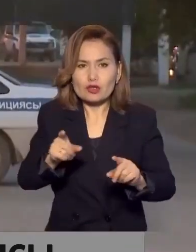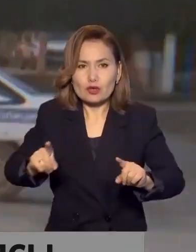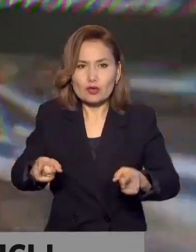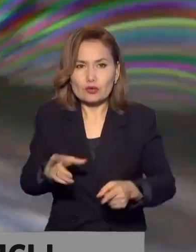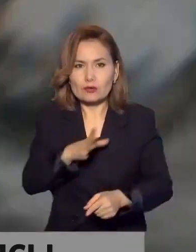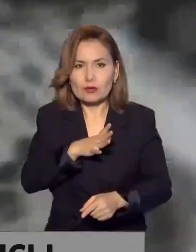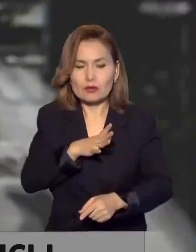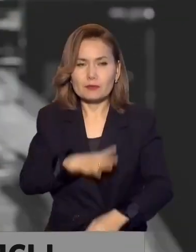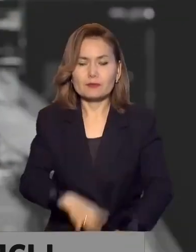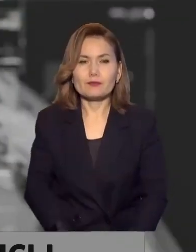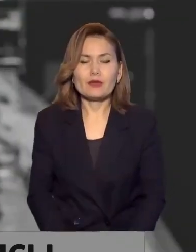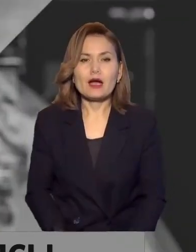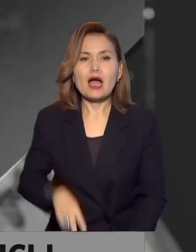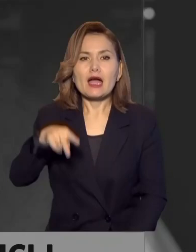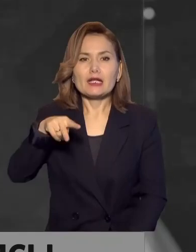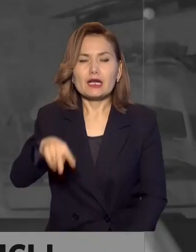жойылды.